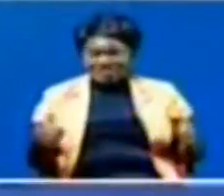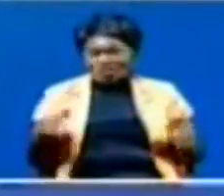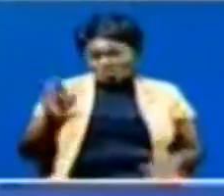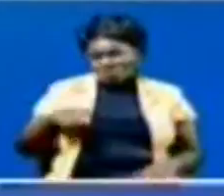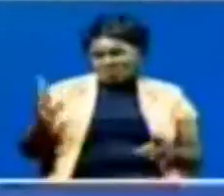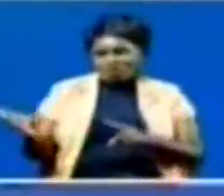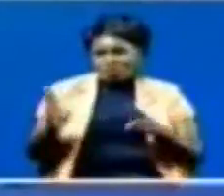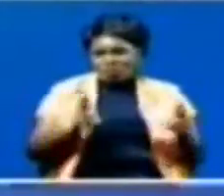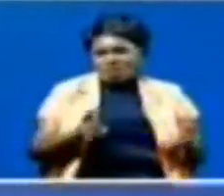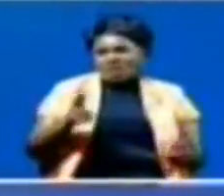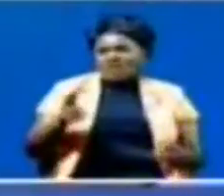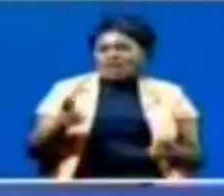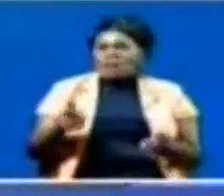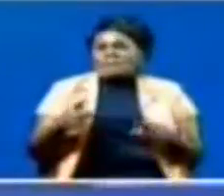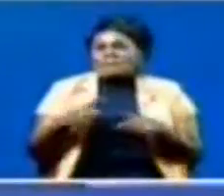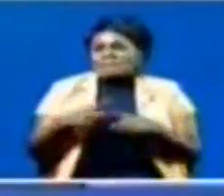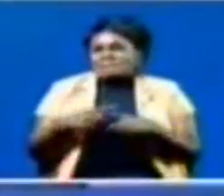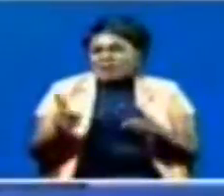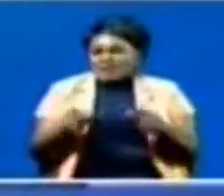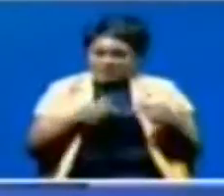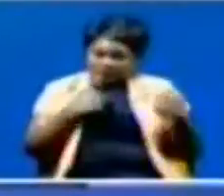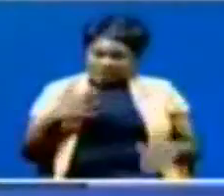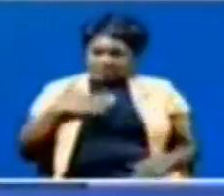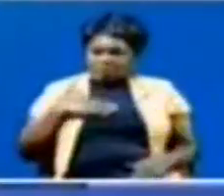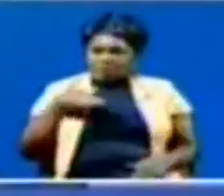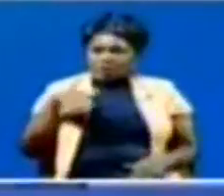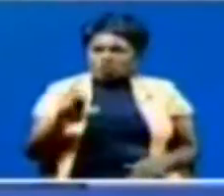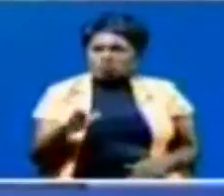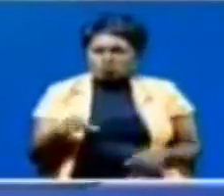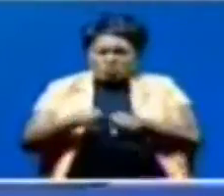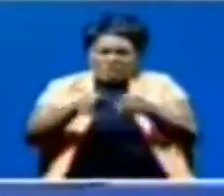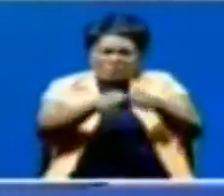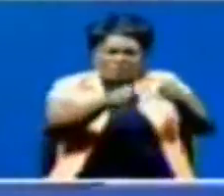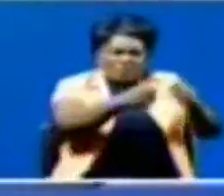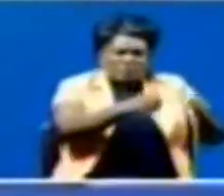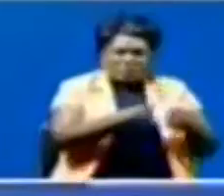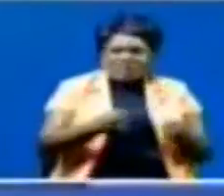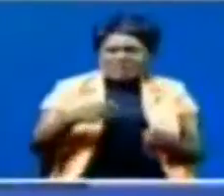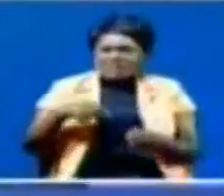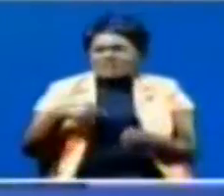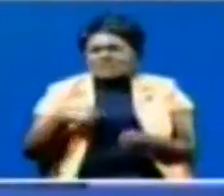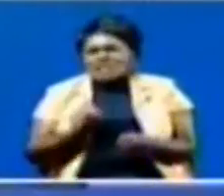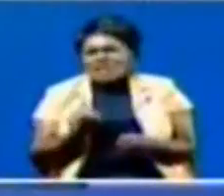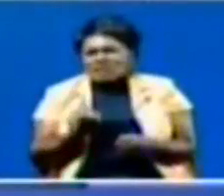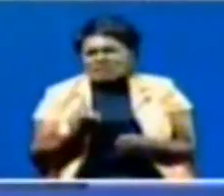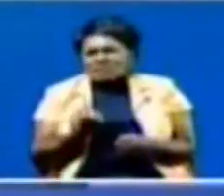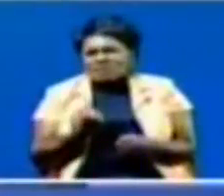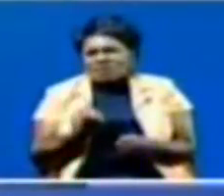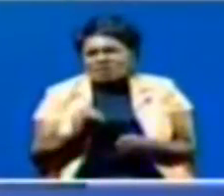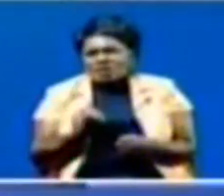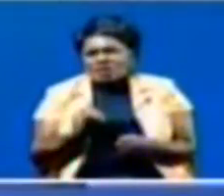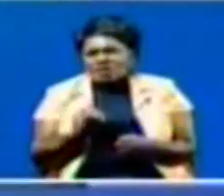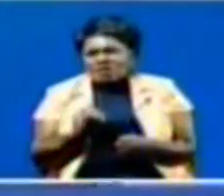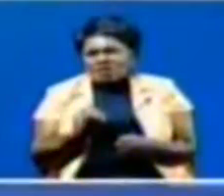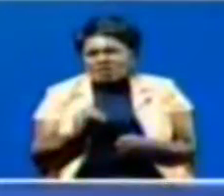Ambao wanasema kwa wanawake na yani, 21 za mama. Roho zetu nyinyi mnzipakata. Sasa huwa tuwazibeba nini? Ndio maana